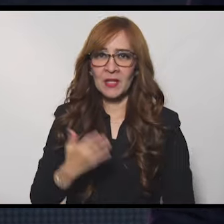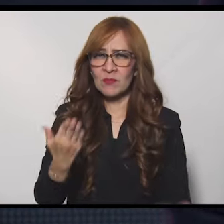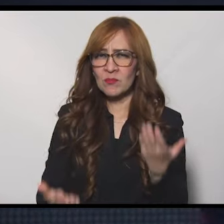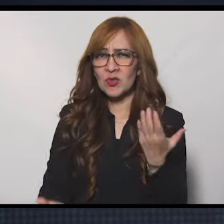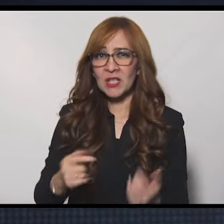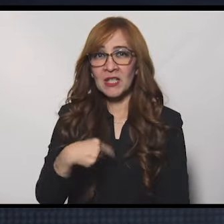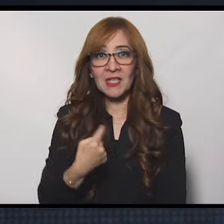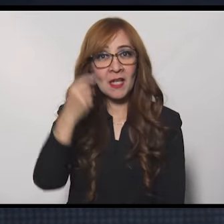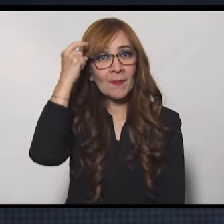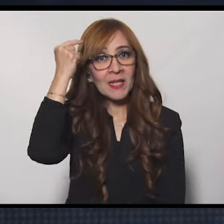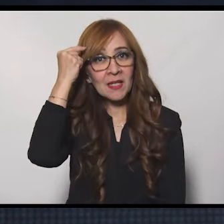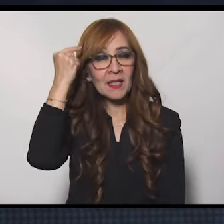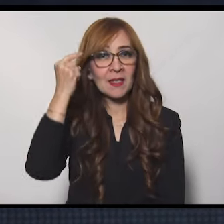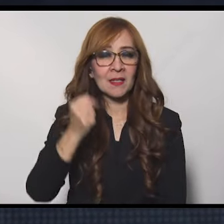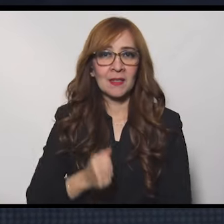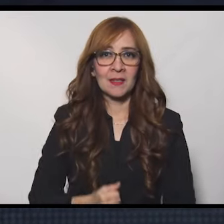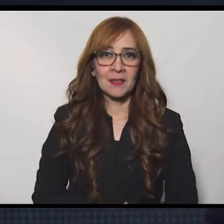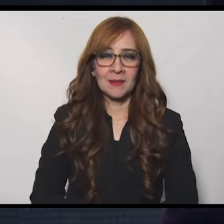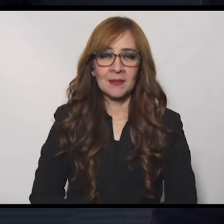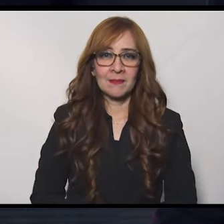Mungkin kita memikirkan,